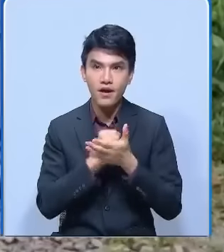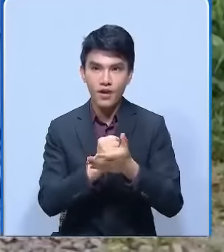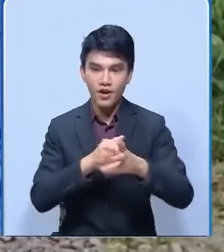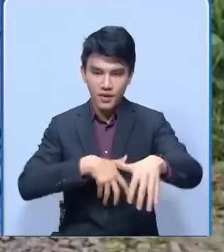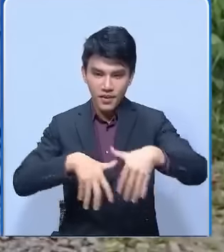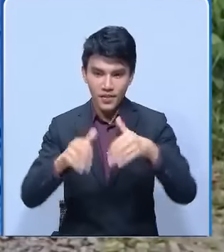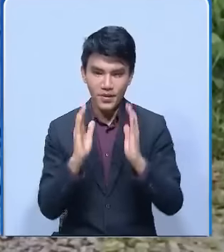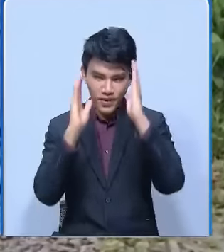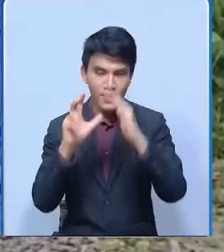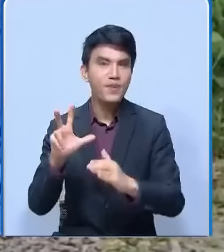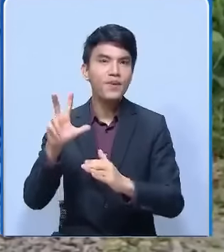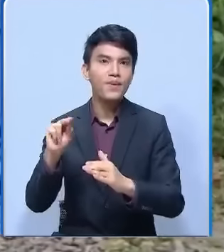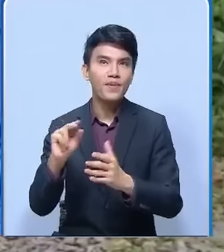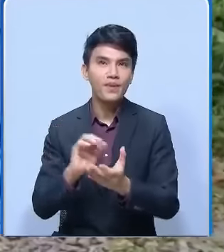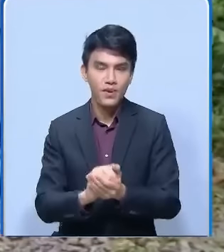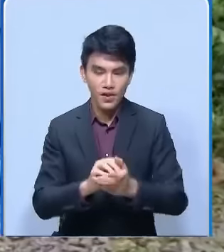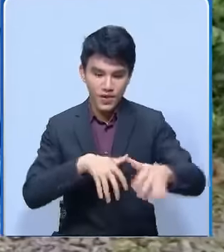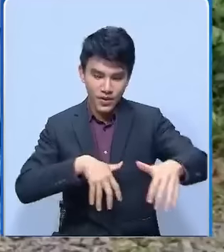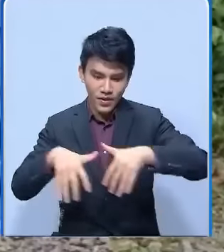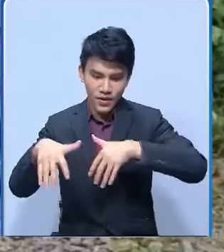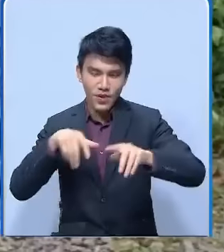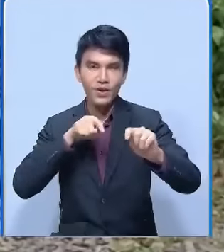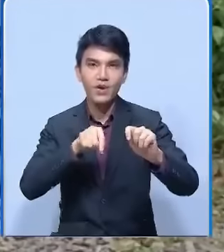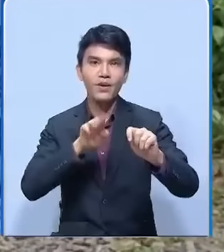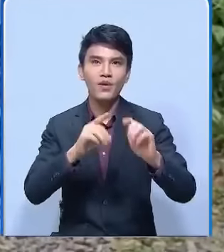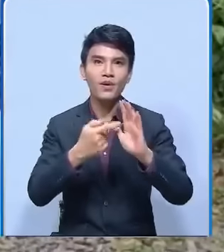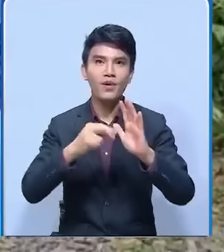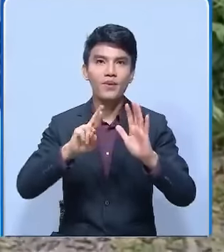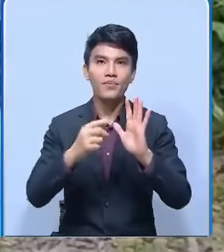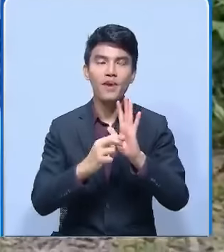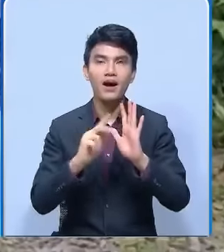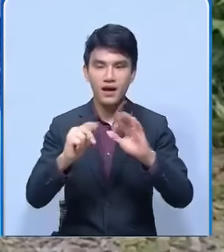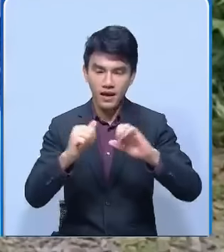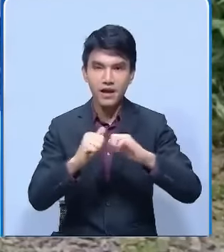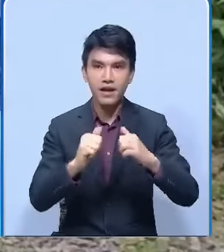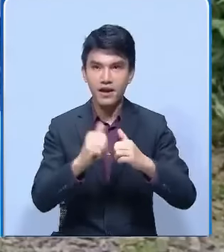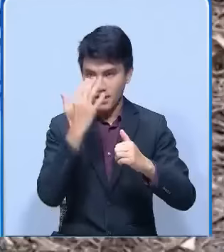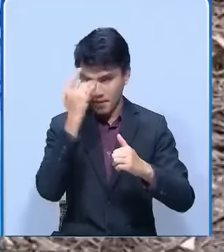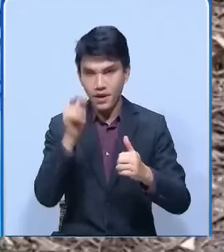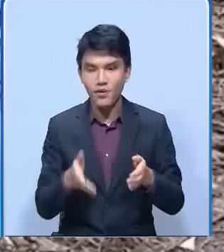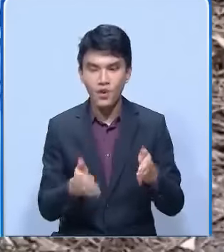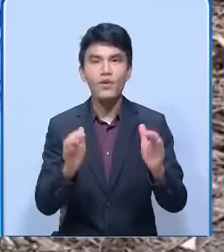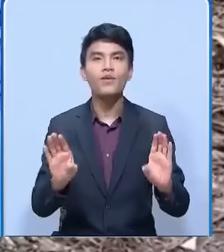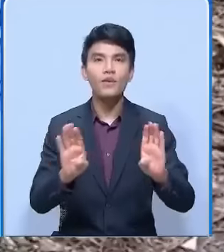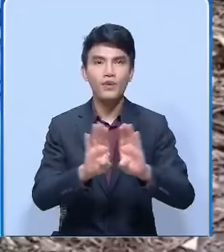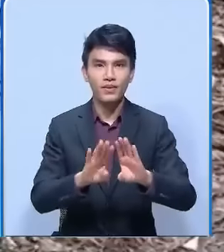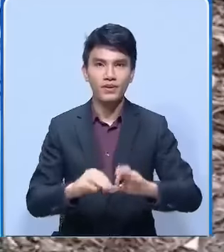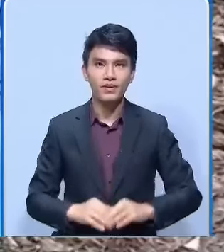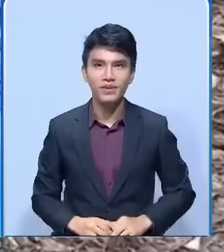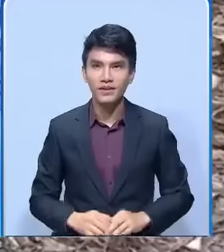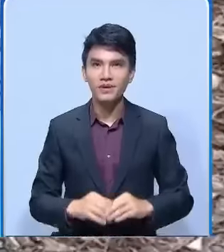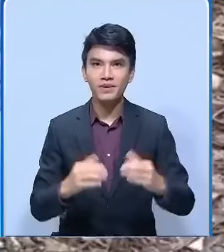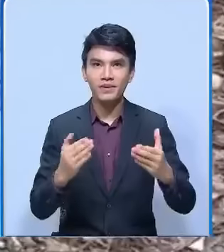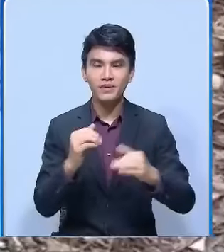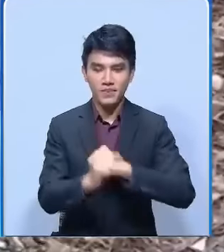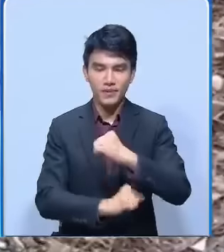30คนอยู่ในชุมชนแห่งหนึ่งตำบลบางรักน้อยค่ะบอกว่าเดือดร้อนเพราะว่าถูกปิดทางเข้าออกที่ใช้กันมานานกว่า50ปี